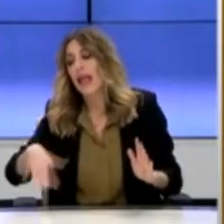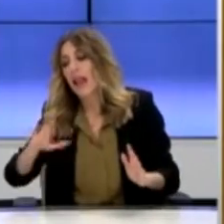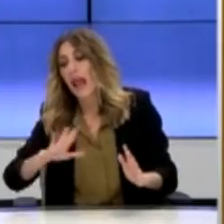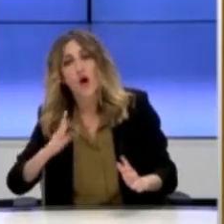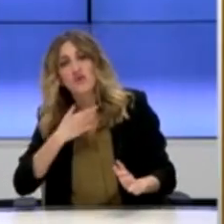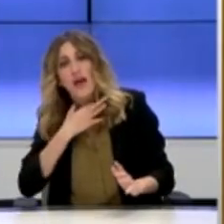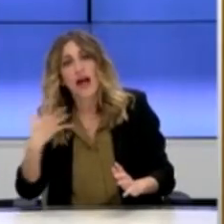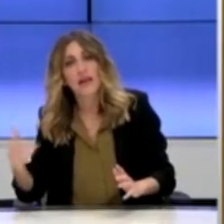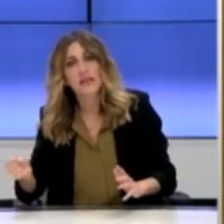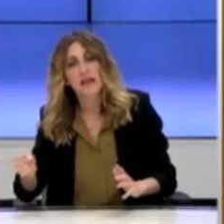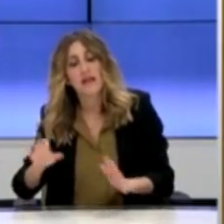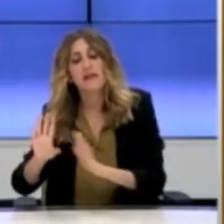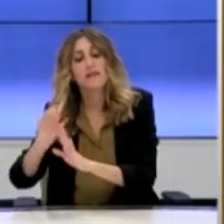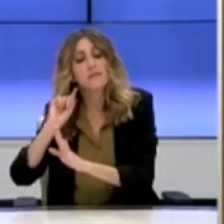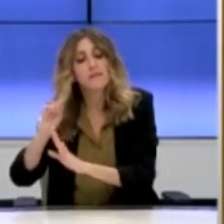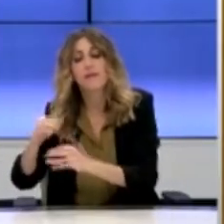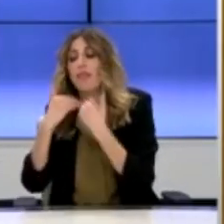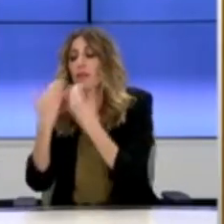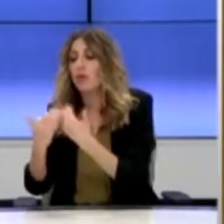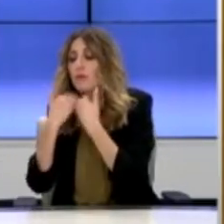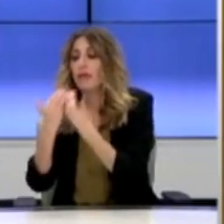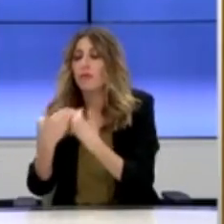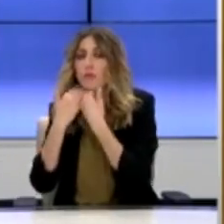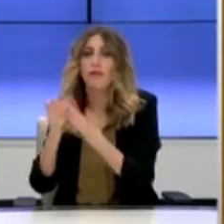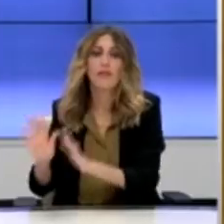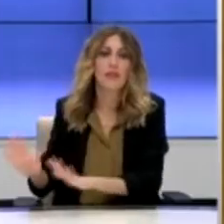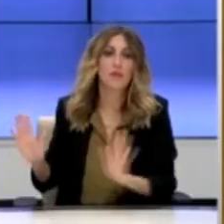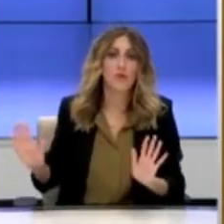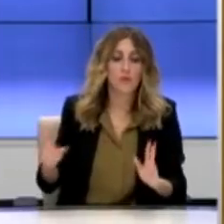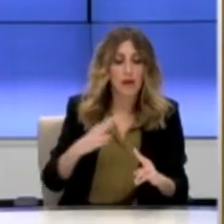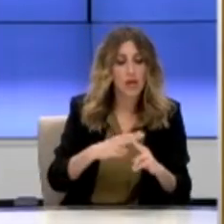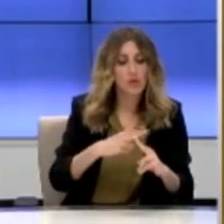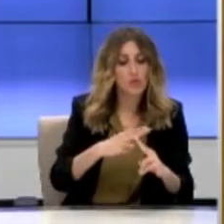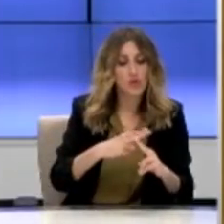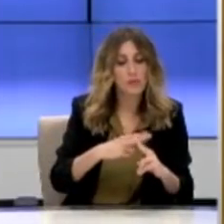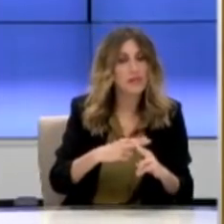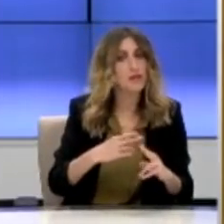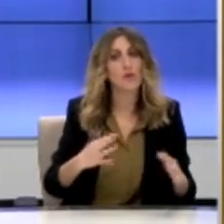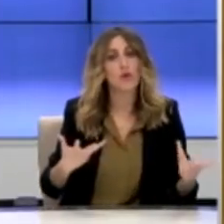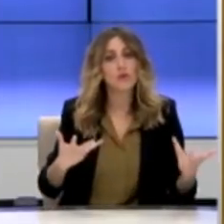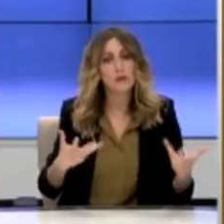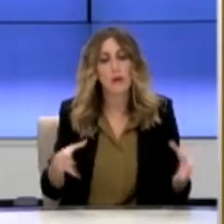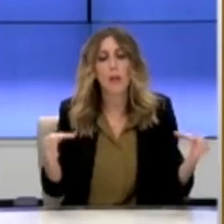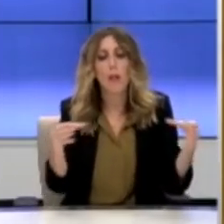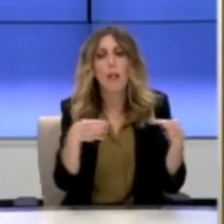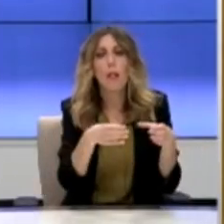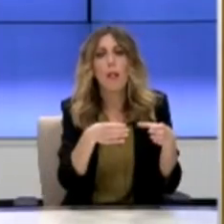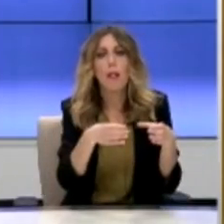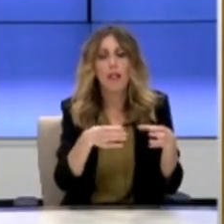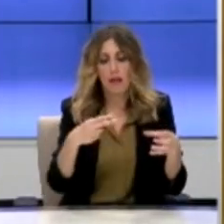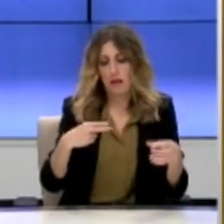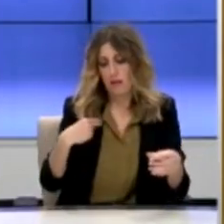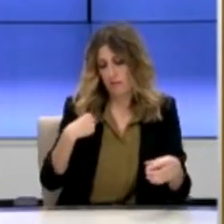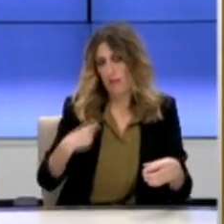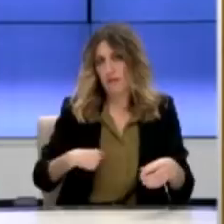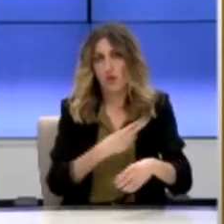και στριμώχνεται τις ανάγκες του λαού μας στα όρια αυτού του περιορισμένου και με τεράστιες ελλείψεις